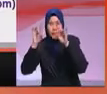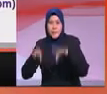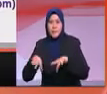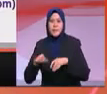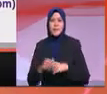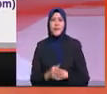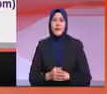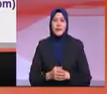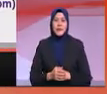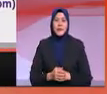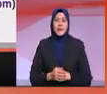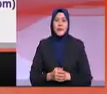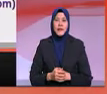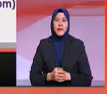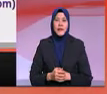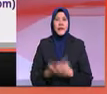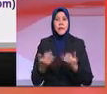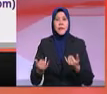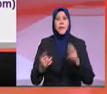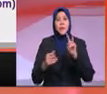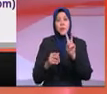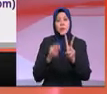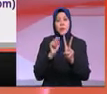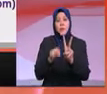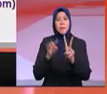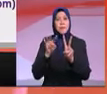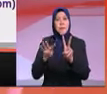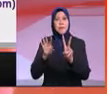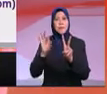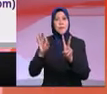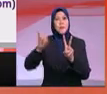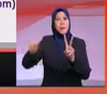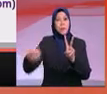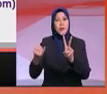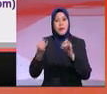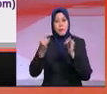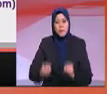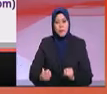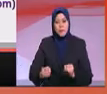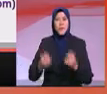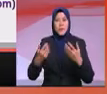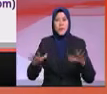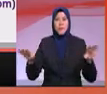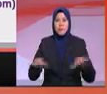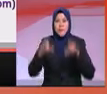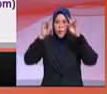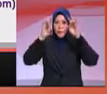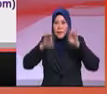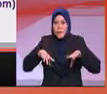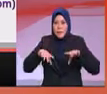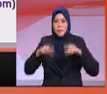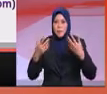lihat 2.49 juta individu telah pun disaring